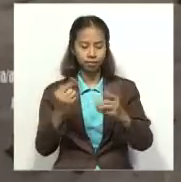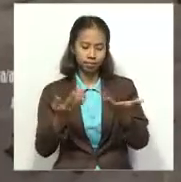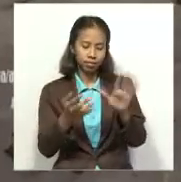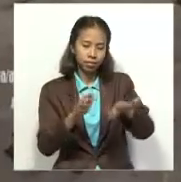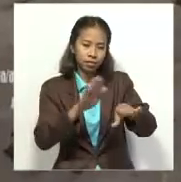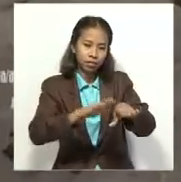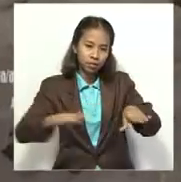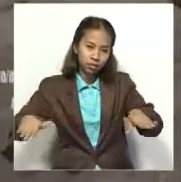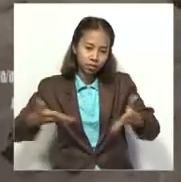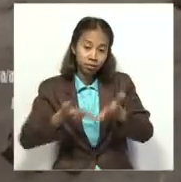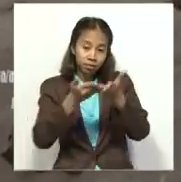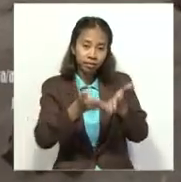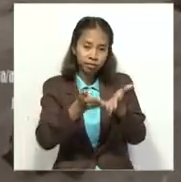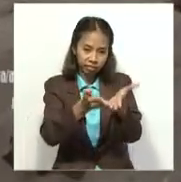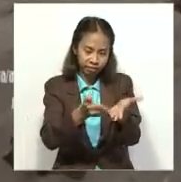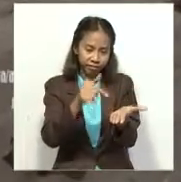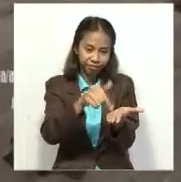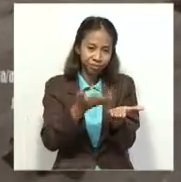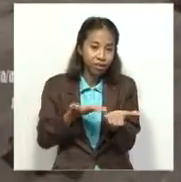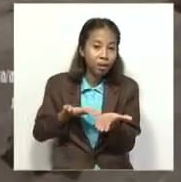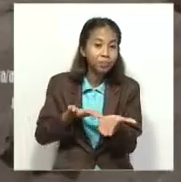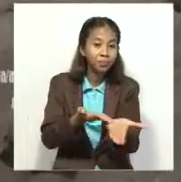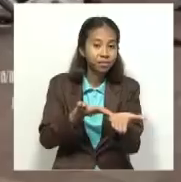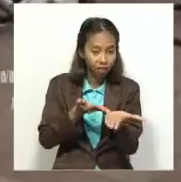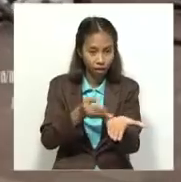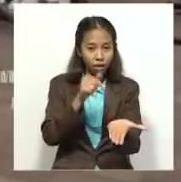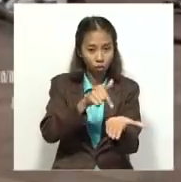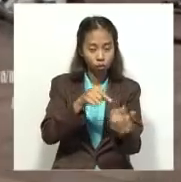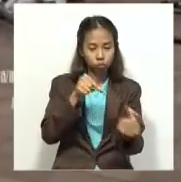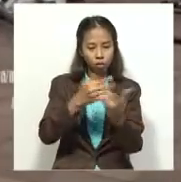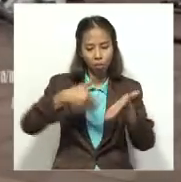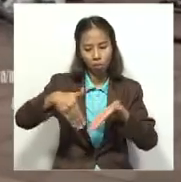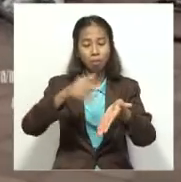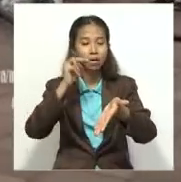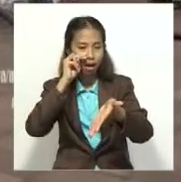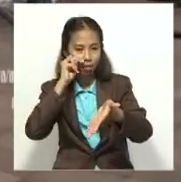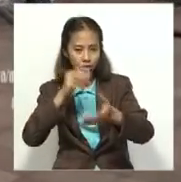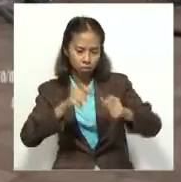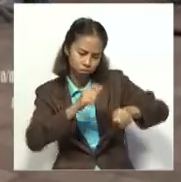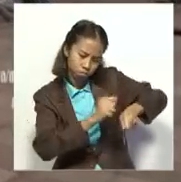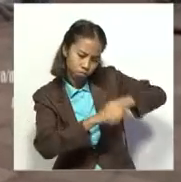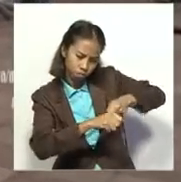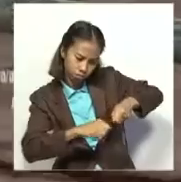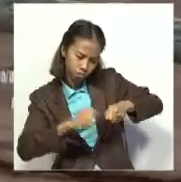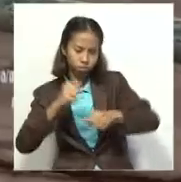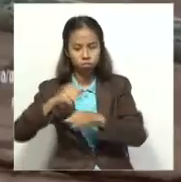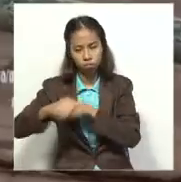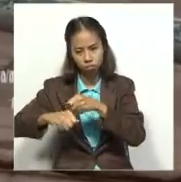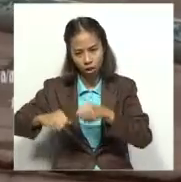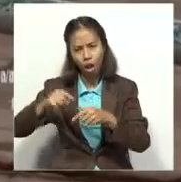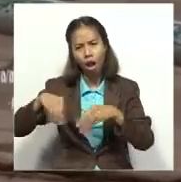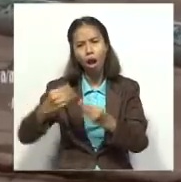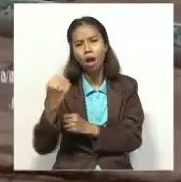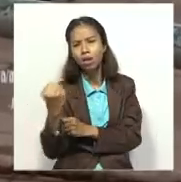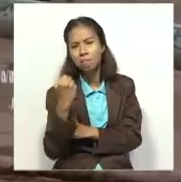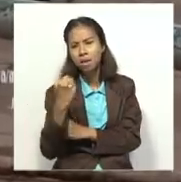งก็ได้มีการปรับยึดให้แน่นหนาขึ้นนะคะนอกจากนี้ก็ยังมีบ้านเรือนประชาชนและพื้นที่การเกษตรน้ำท่วมอีกในหล